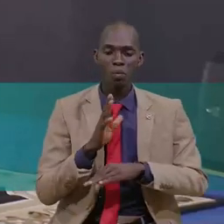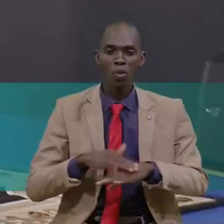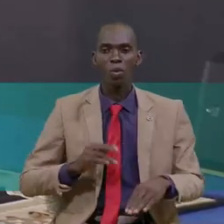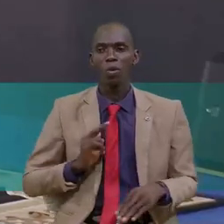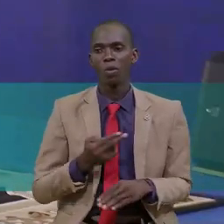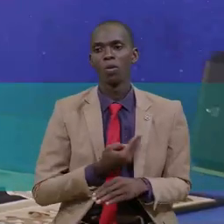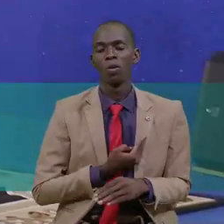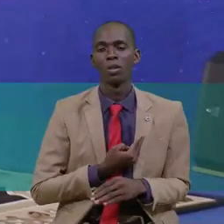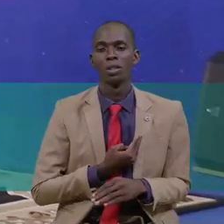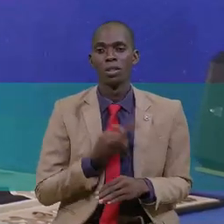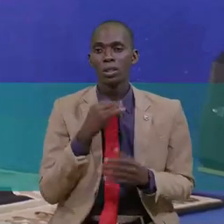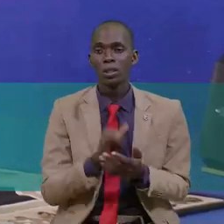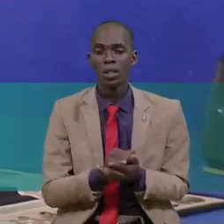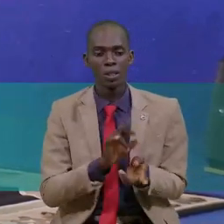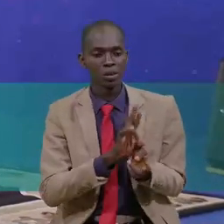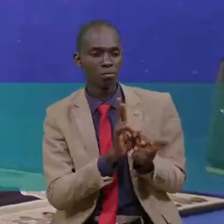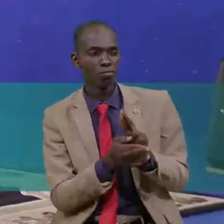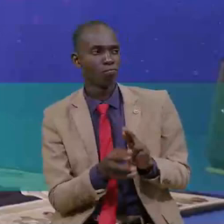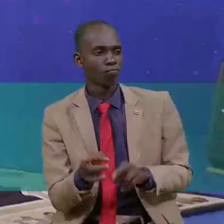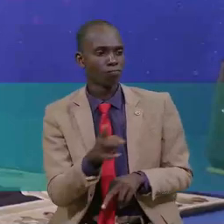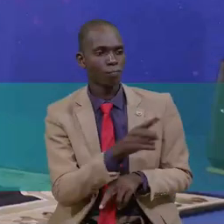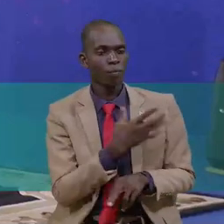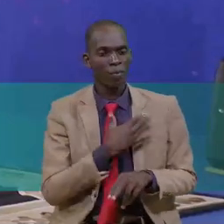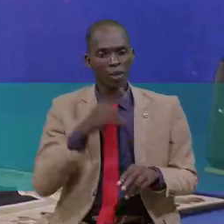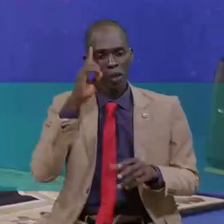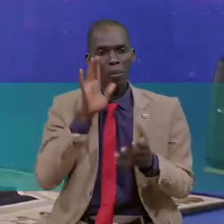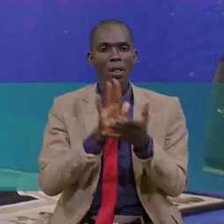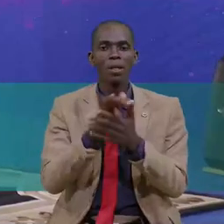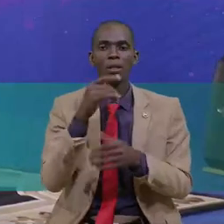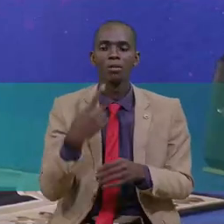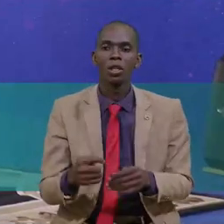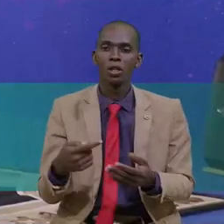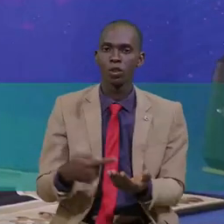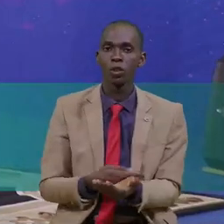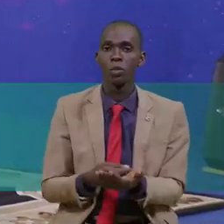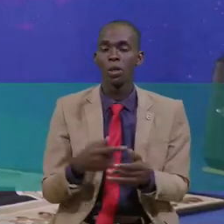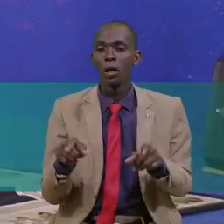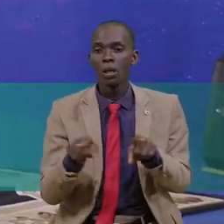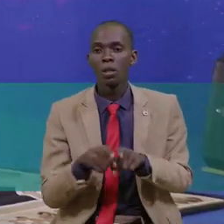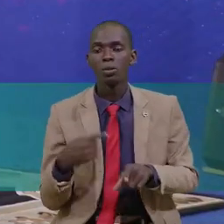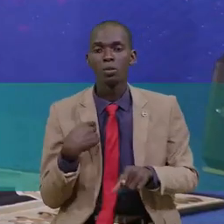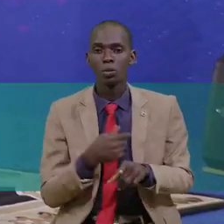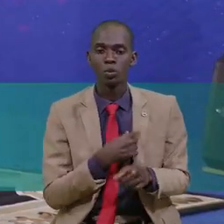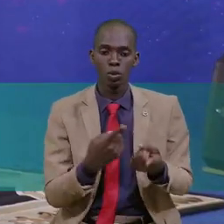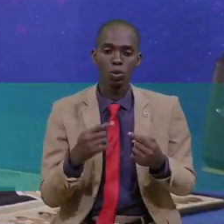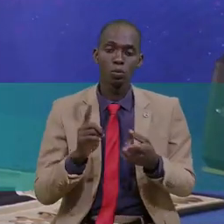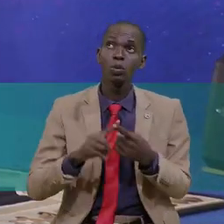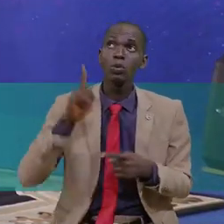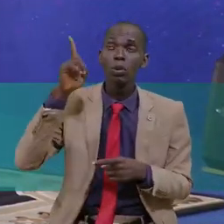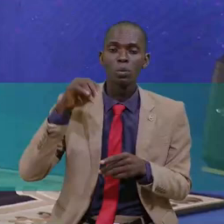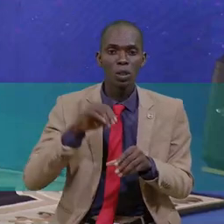nous appelle, il dit, repentez-vous et croyez à la bonne nouvelle. Et comme nous venons à